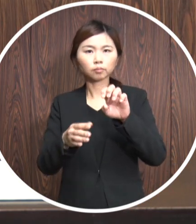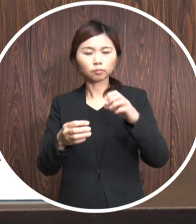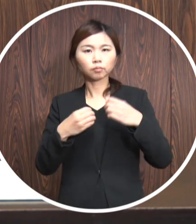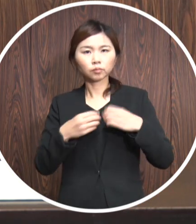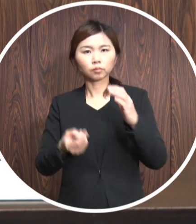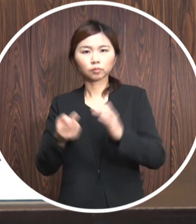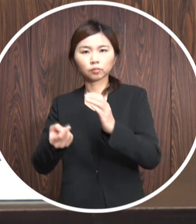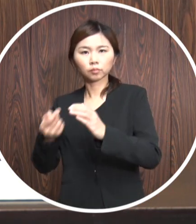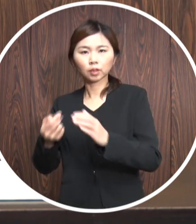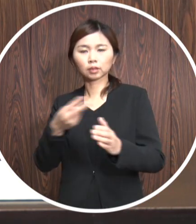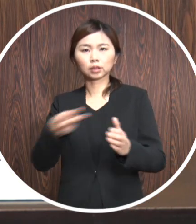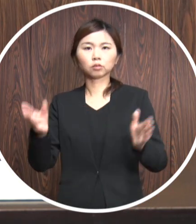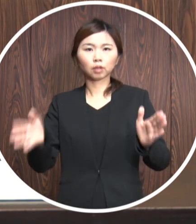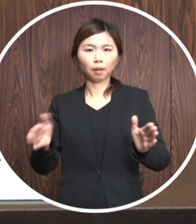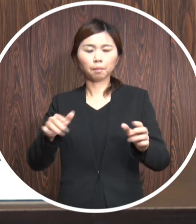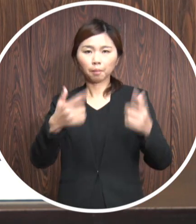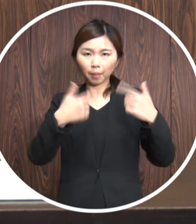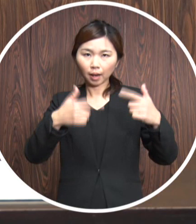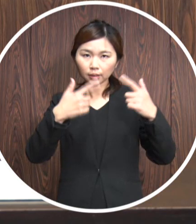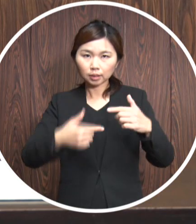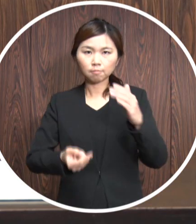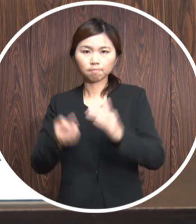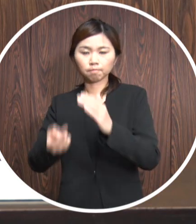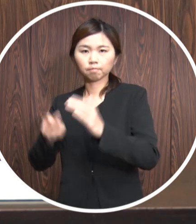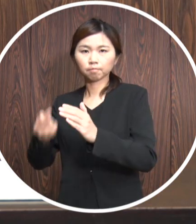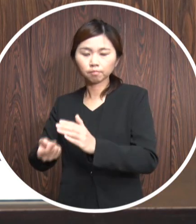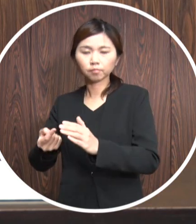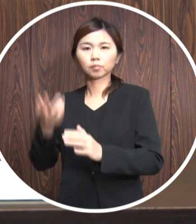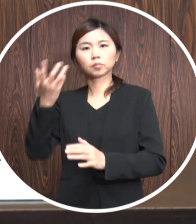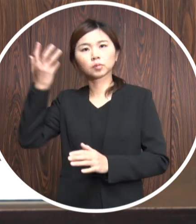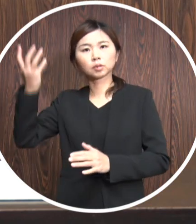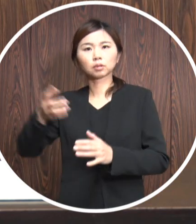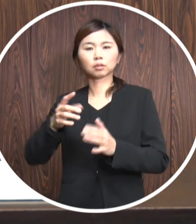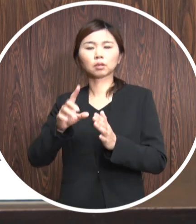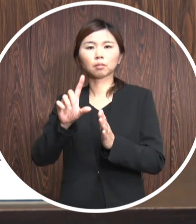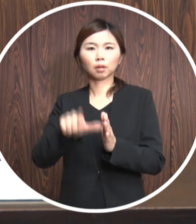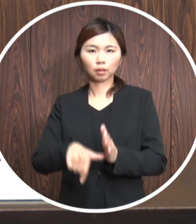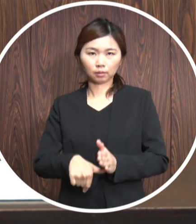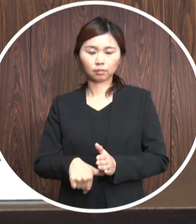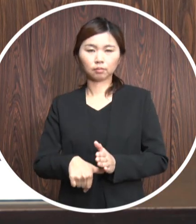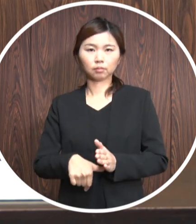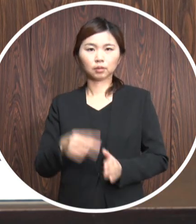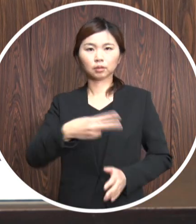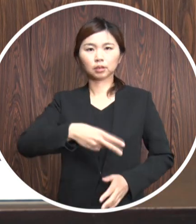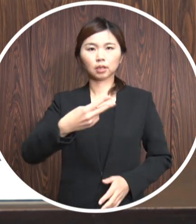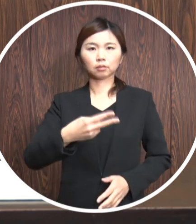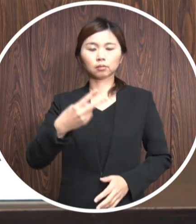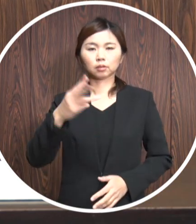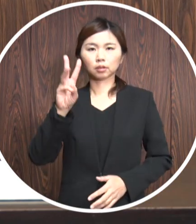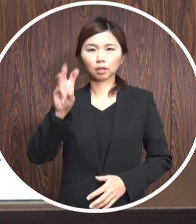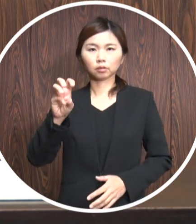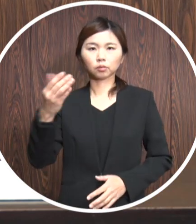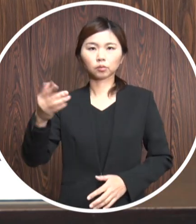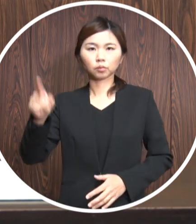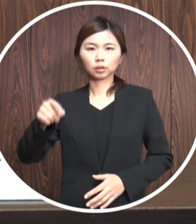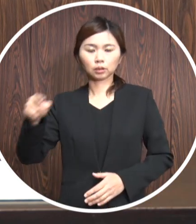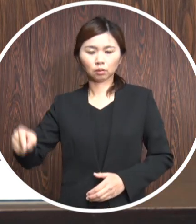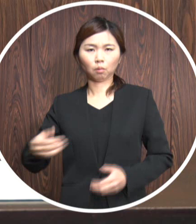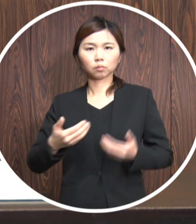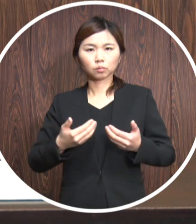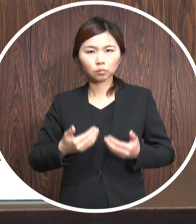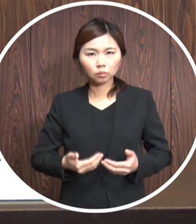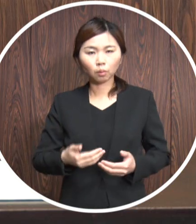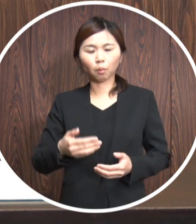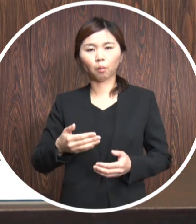毎日続けて発生すると想定した場合239人の重傷中等症の